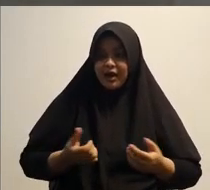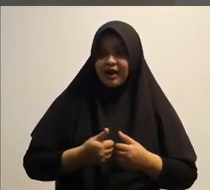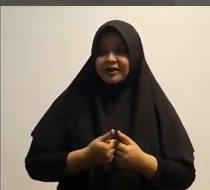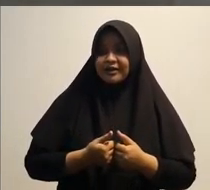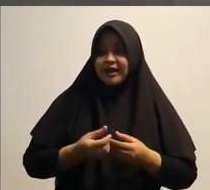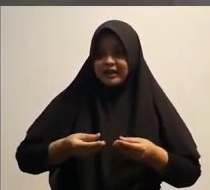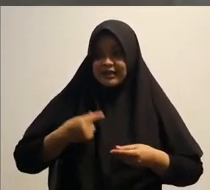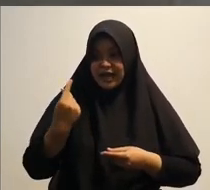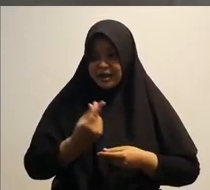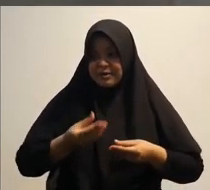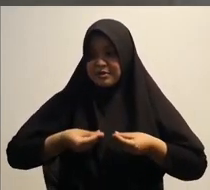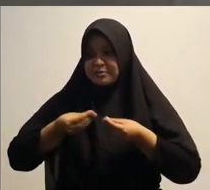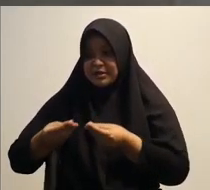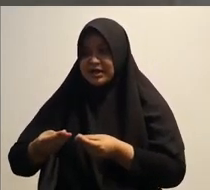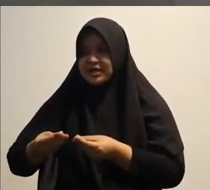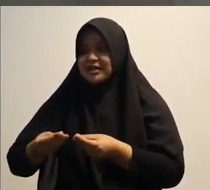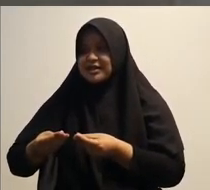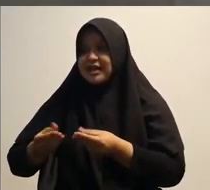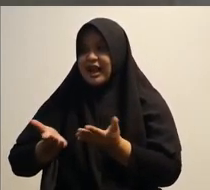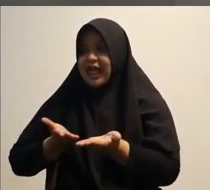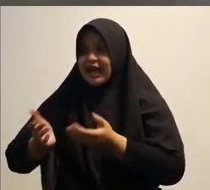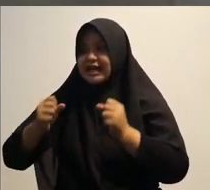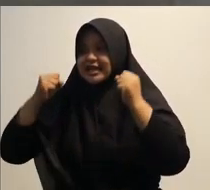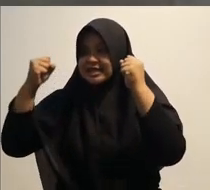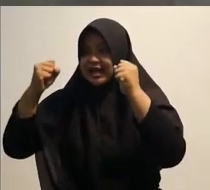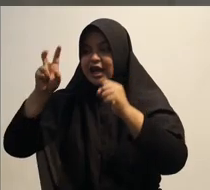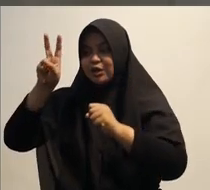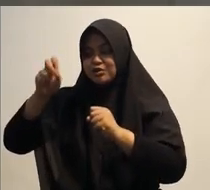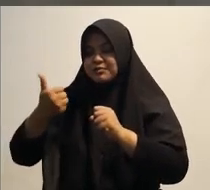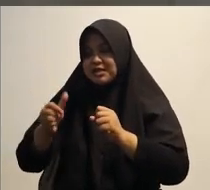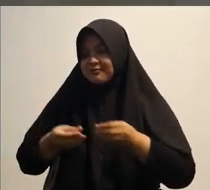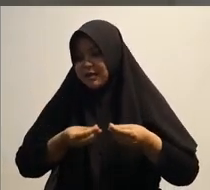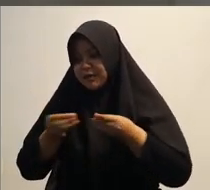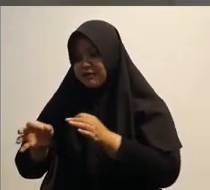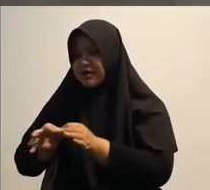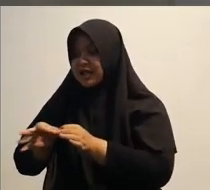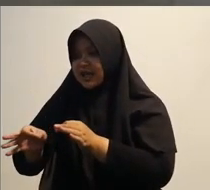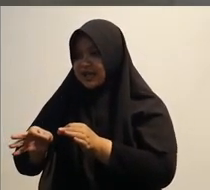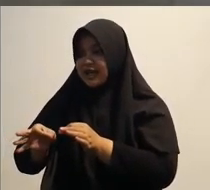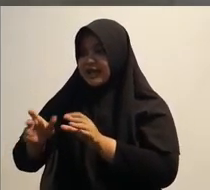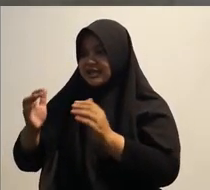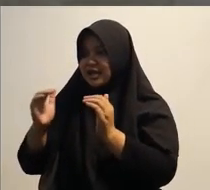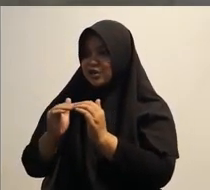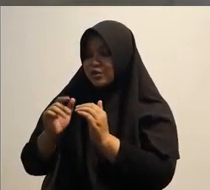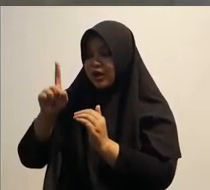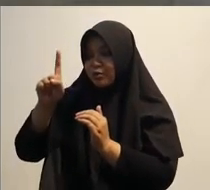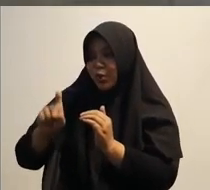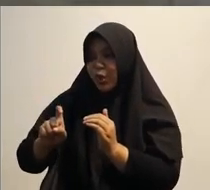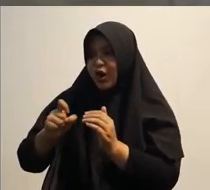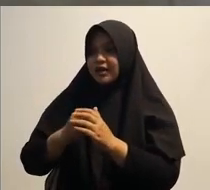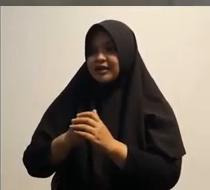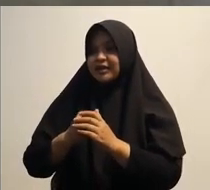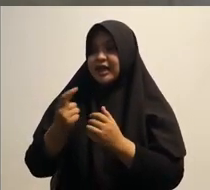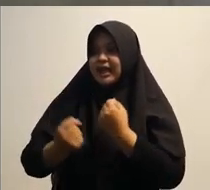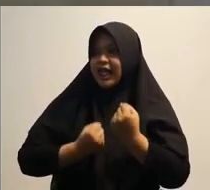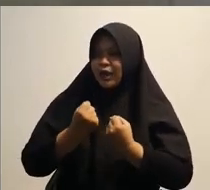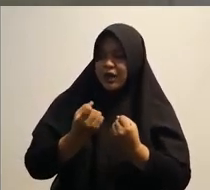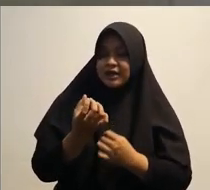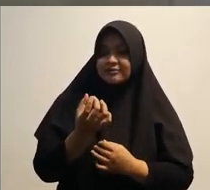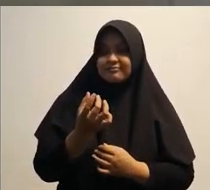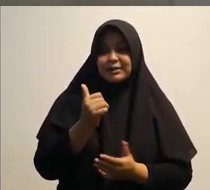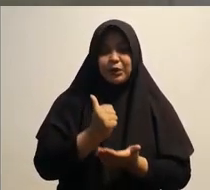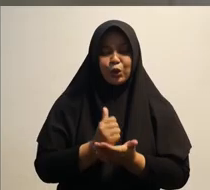pemberi jasa layanan kesehatan harus bisa memfasilitasi itu. Hal-hal yang kami lakukan sebetulnya tidak